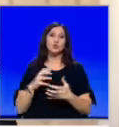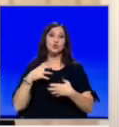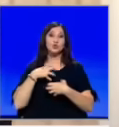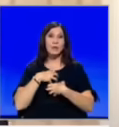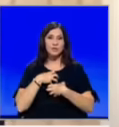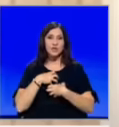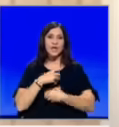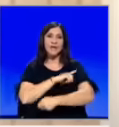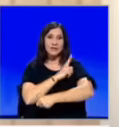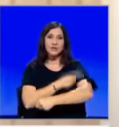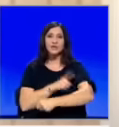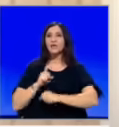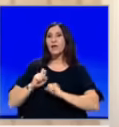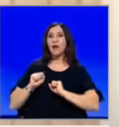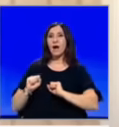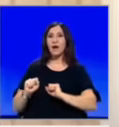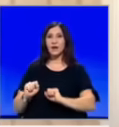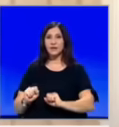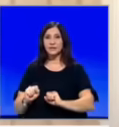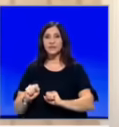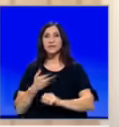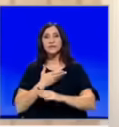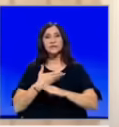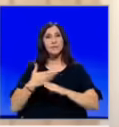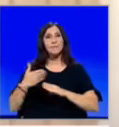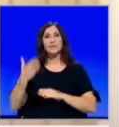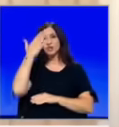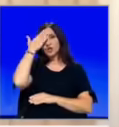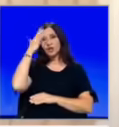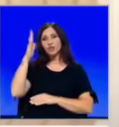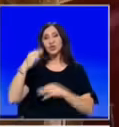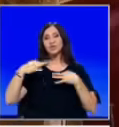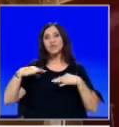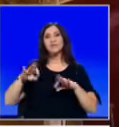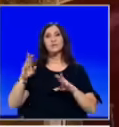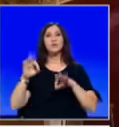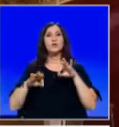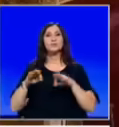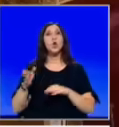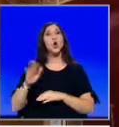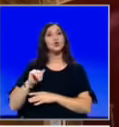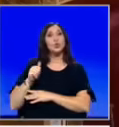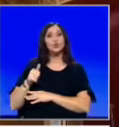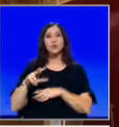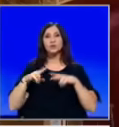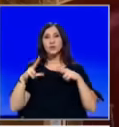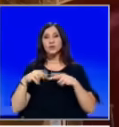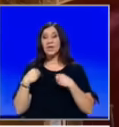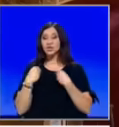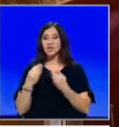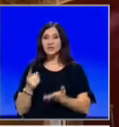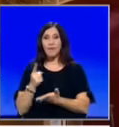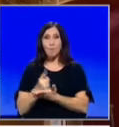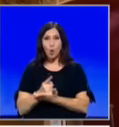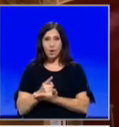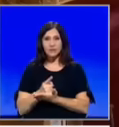напрежение и засилване на гаранциите за провеждане на честни и свободни избори. Още утре сутринта ще издам